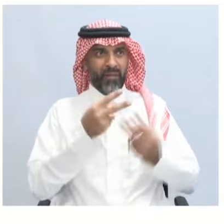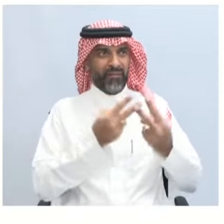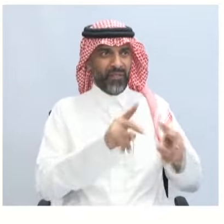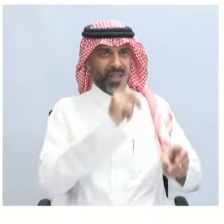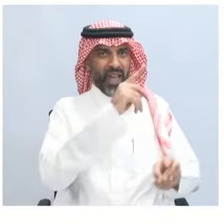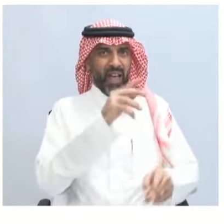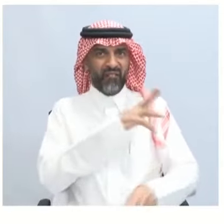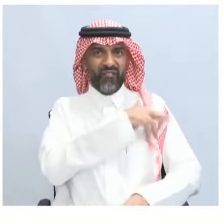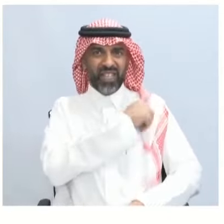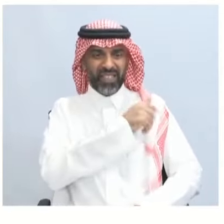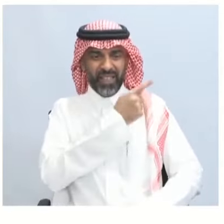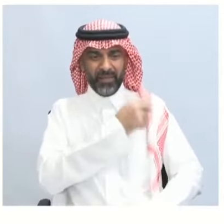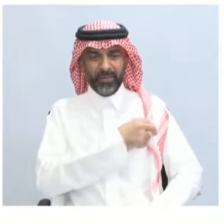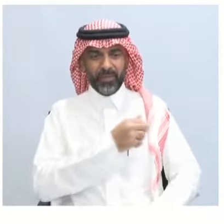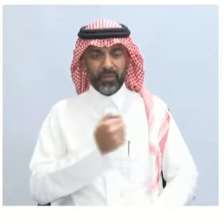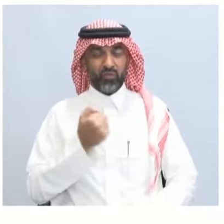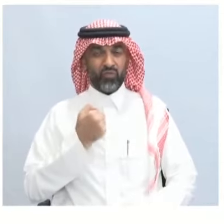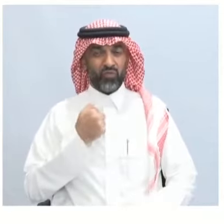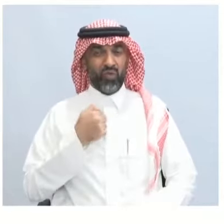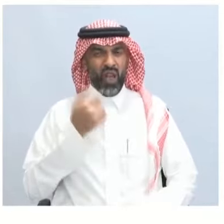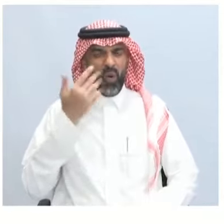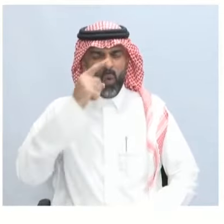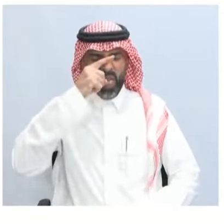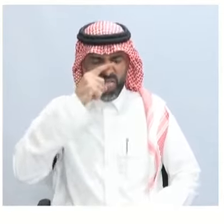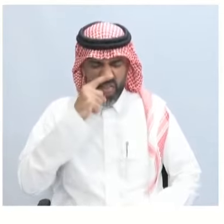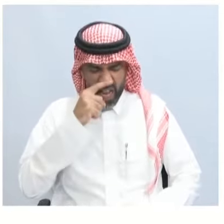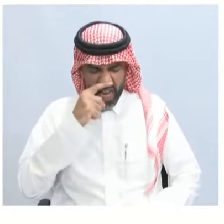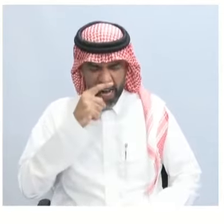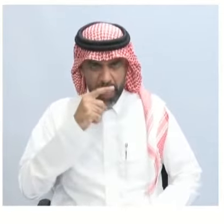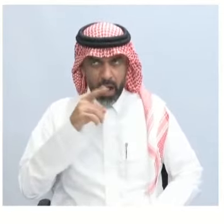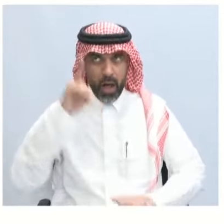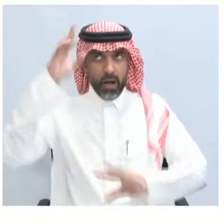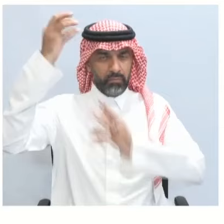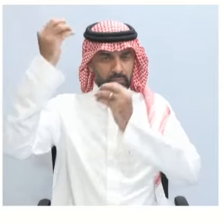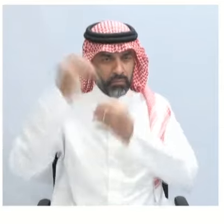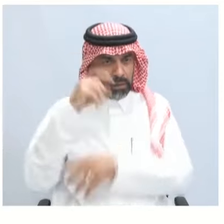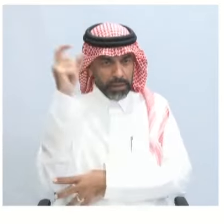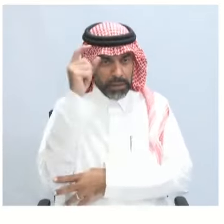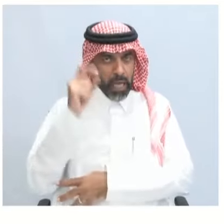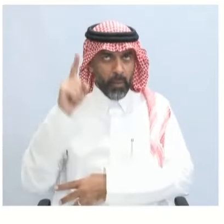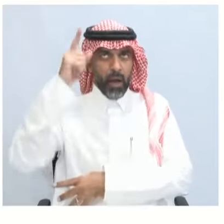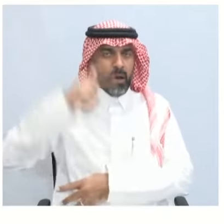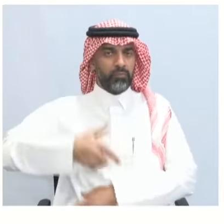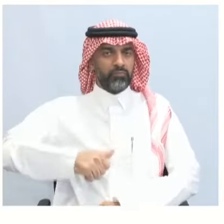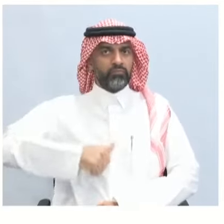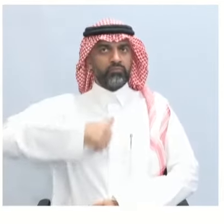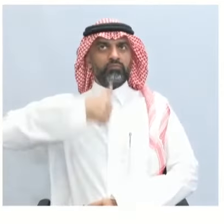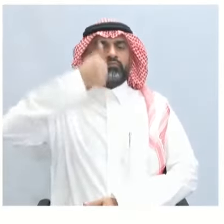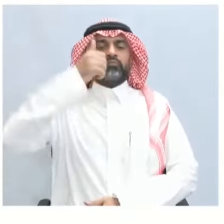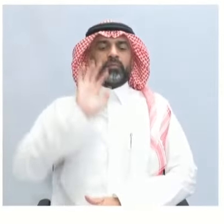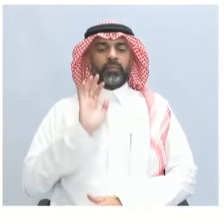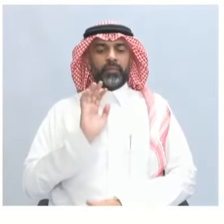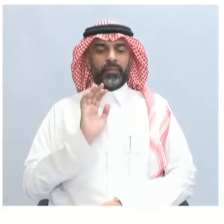اذل قوم فاعزنا الله بالاسلام فمهما نطلب العز بغير ما اعزنا الله به اذلنا الله